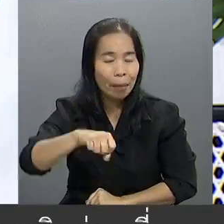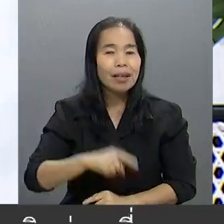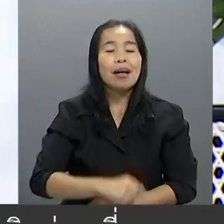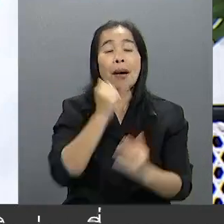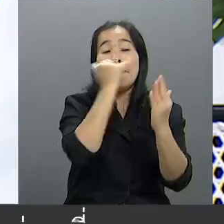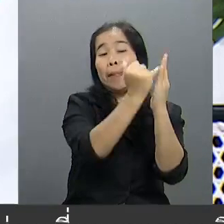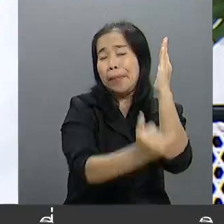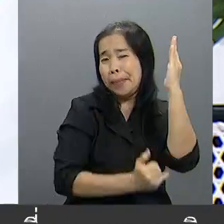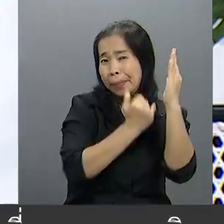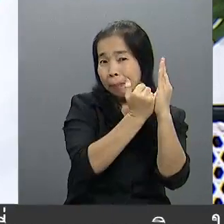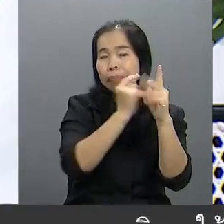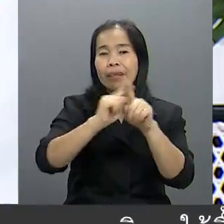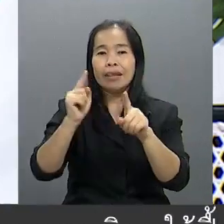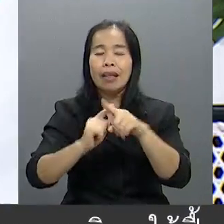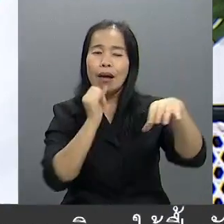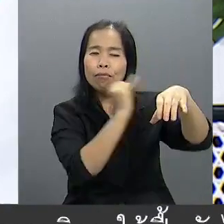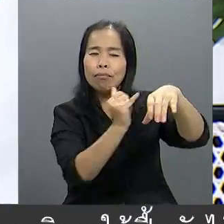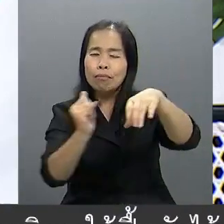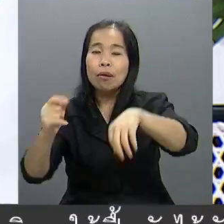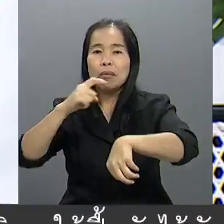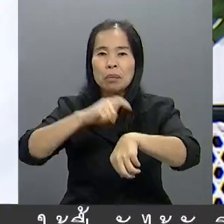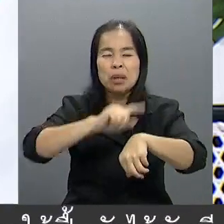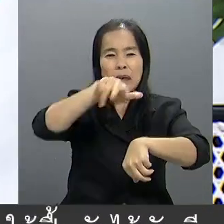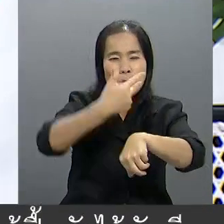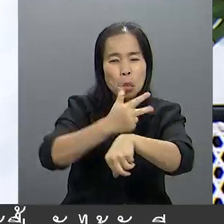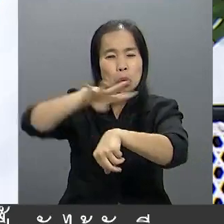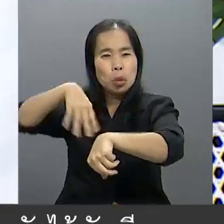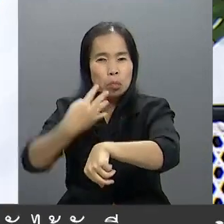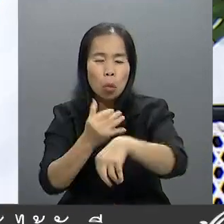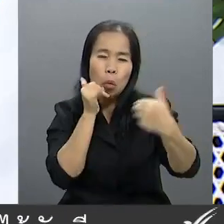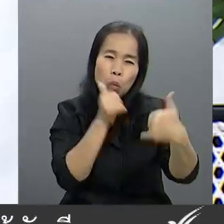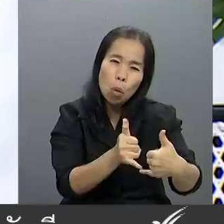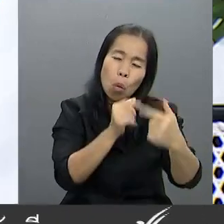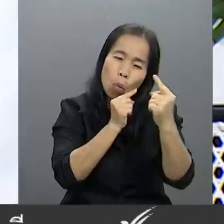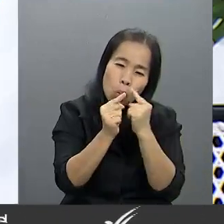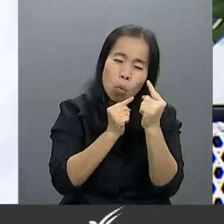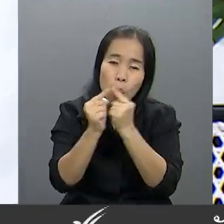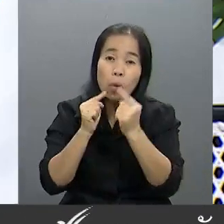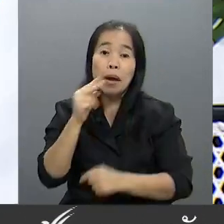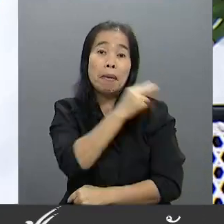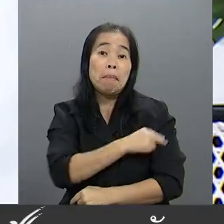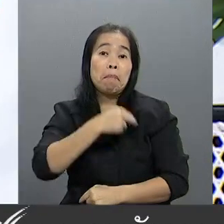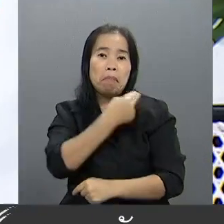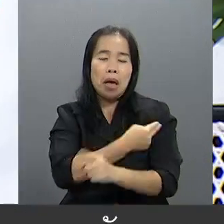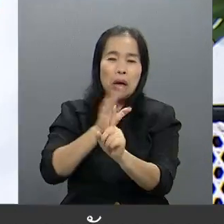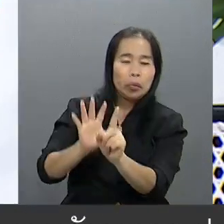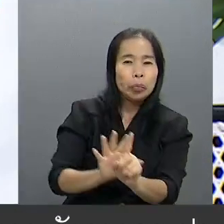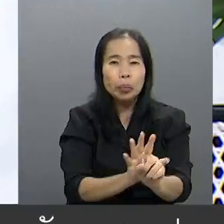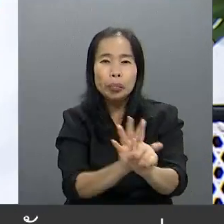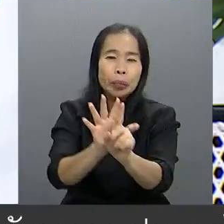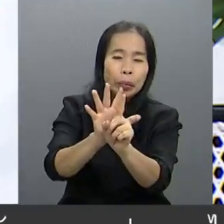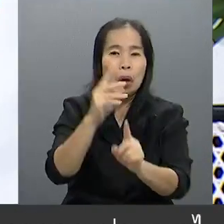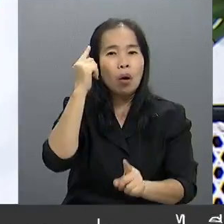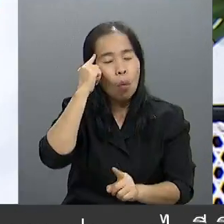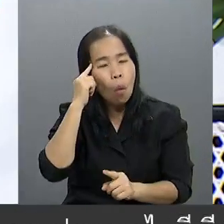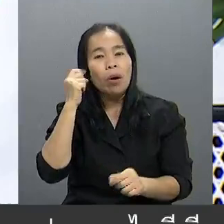ไปก็จะใช้เวลาประมาณ 3-4 ชั่วโมงทําให้คณะแพทย์ที่ติดตามพระองค์ไป 1-2 ท่านนะคะไม่สามารถที่จะรักษ